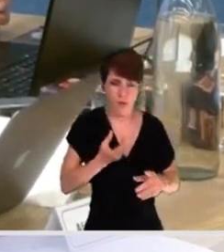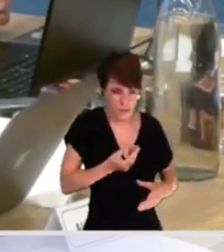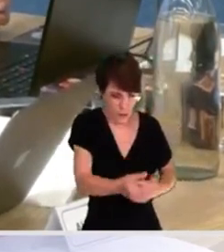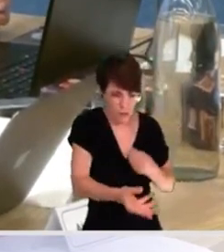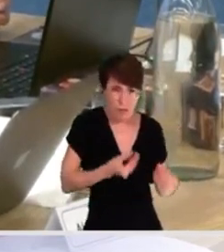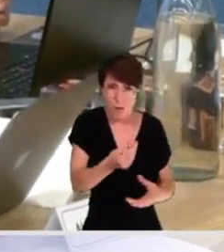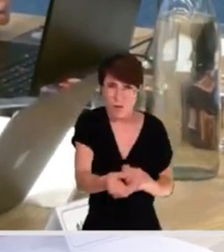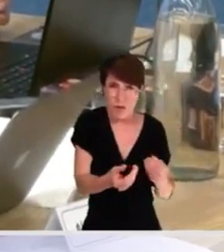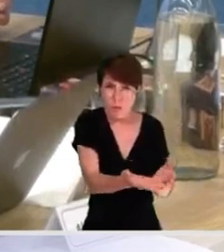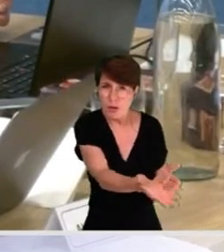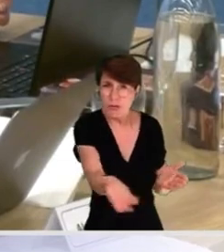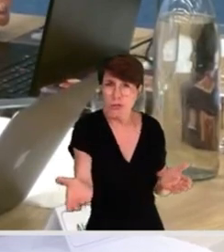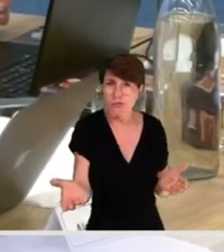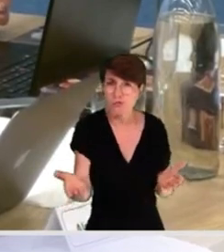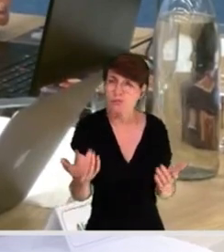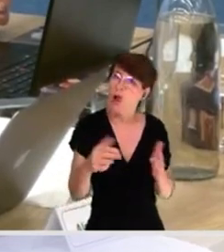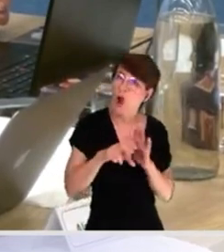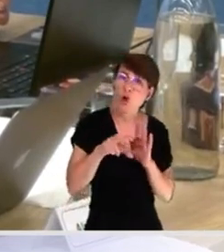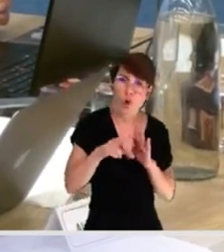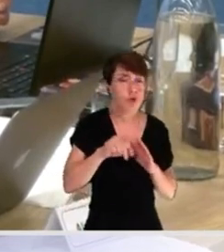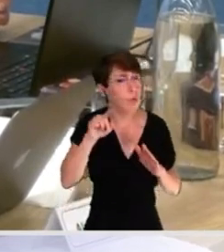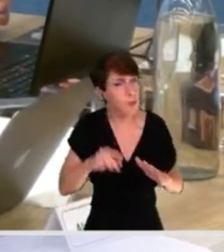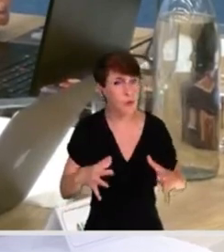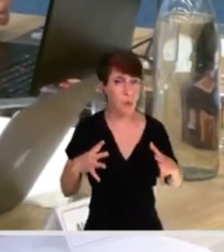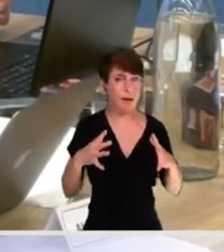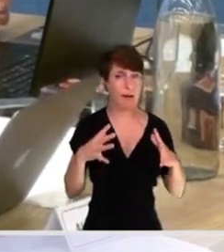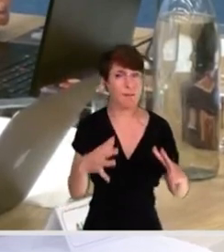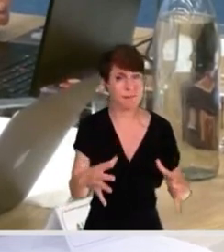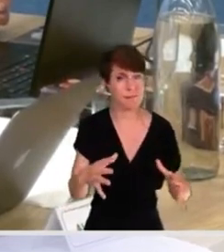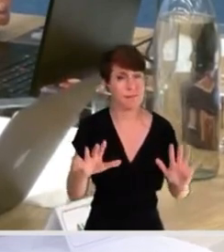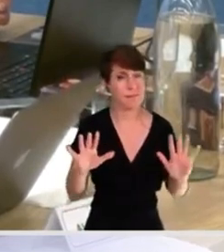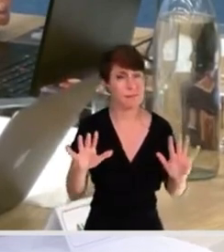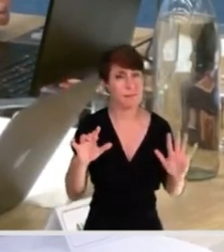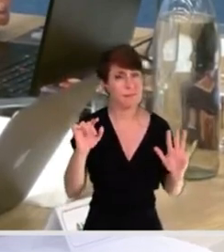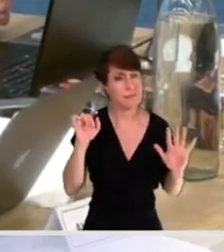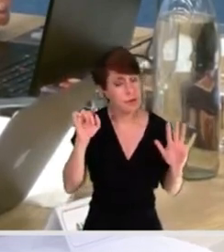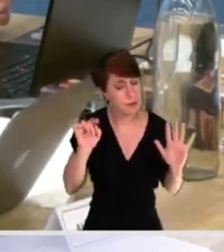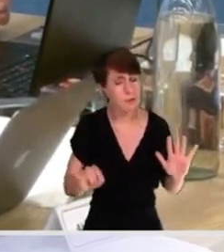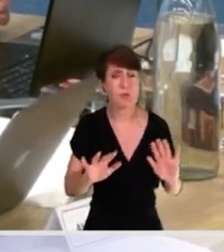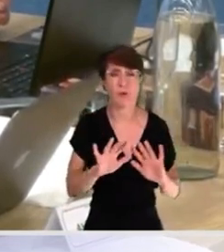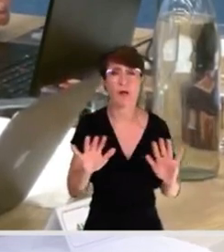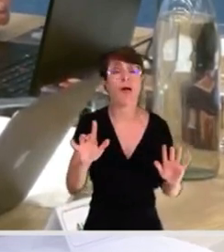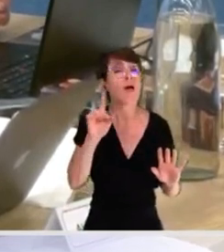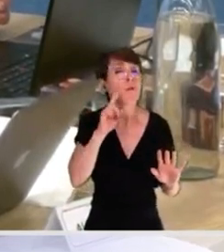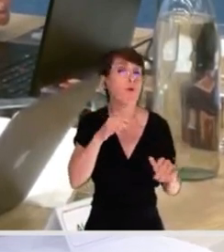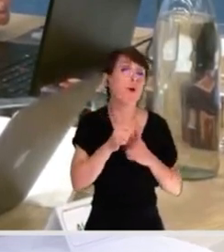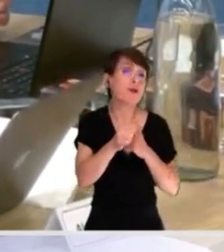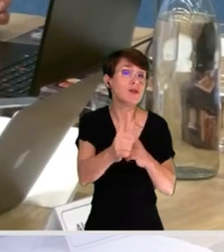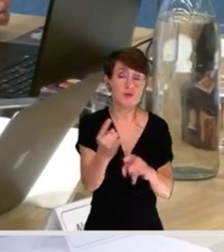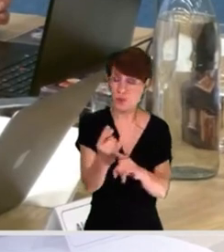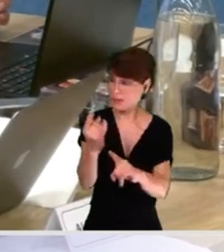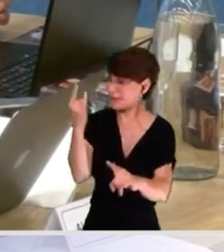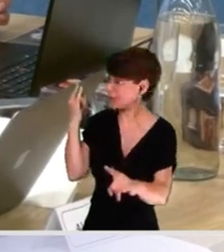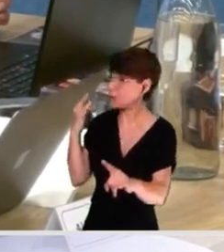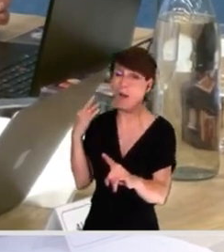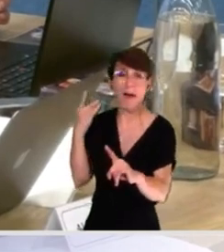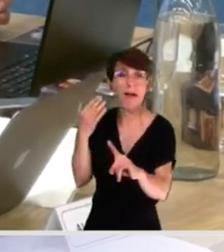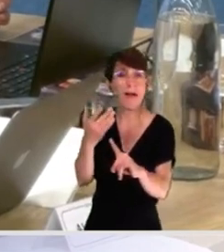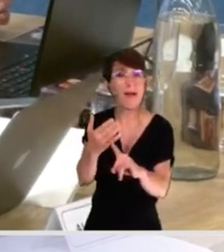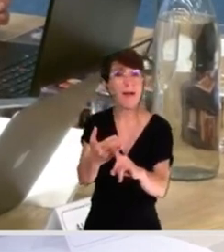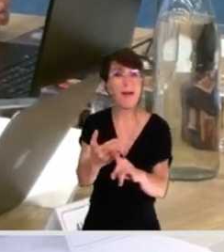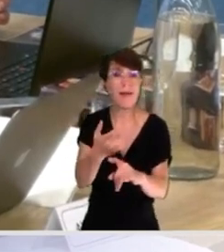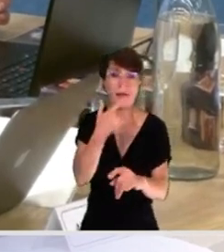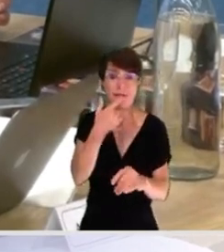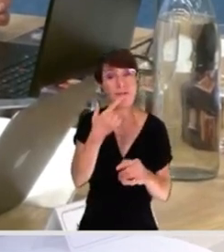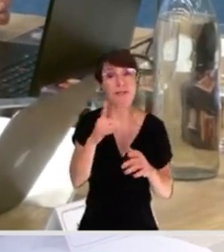et que Grenoble doit jouer, compte tenu de son caractère et de son histoire. Elle devrait, de notre point de vue,